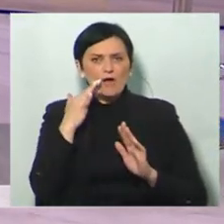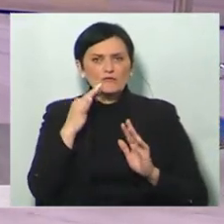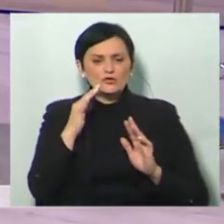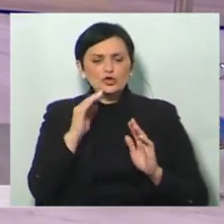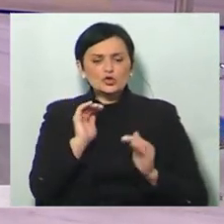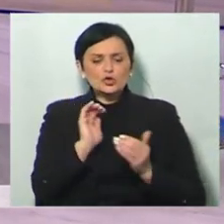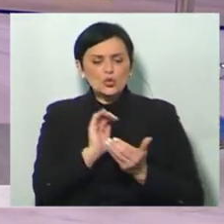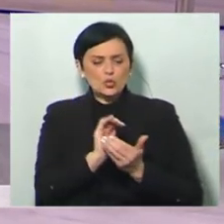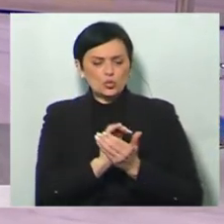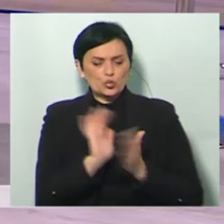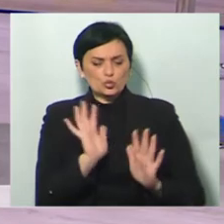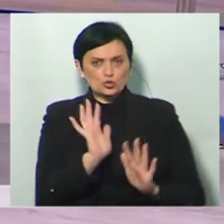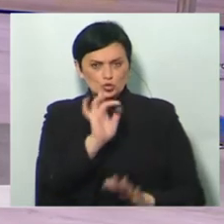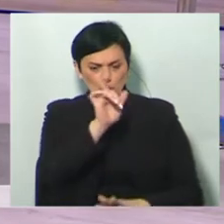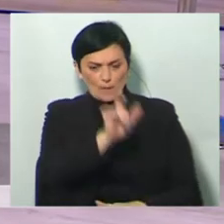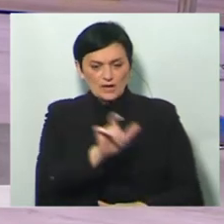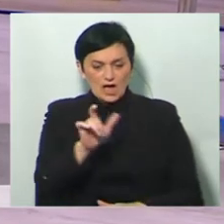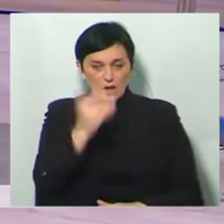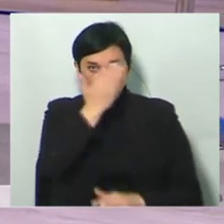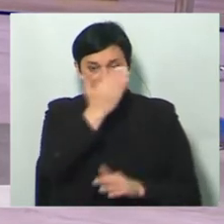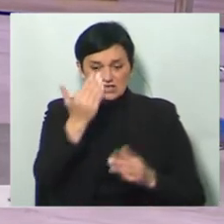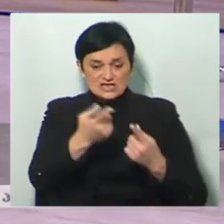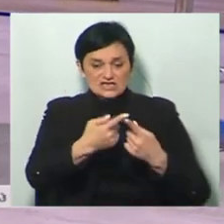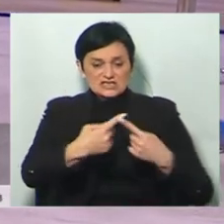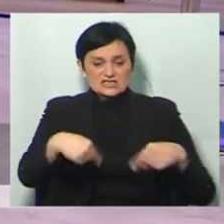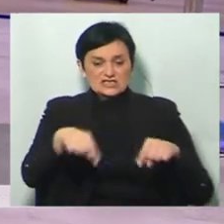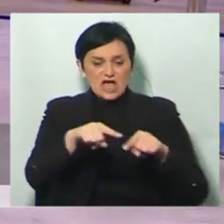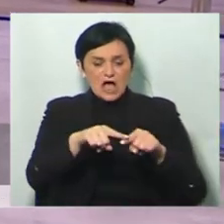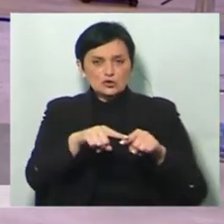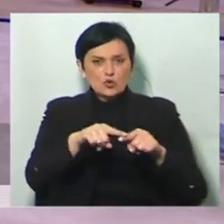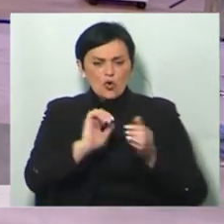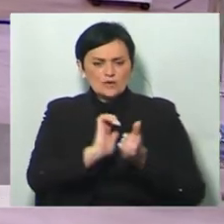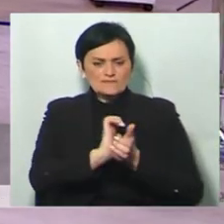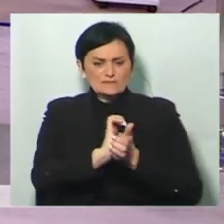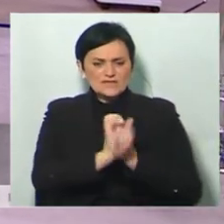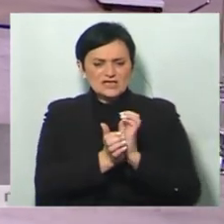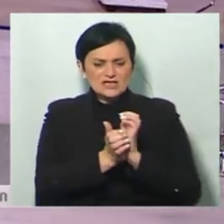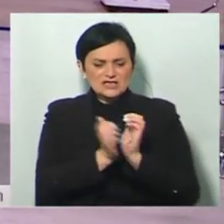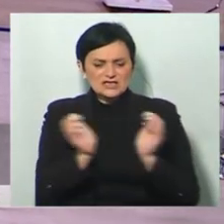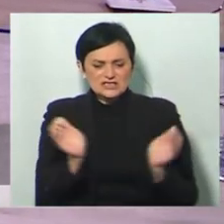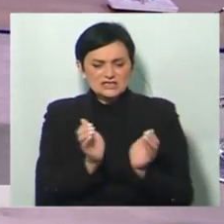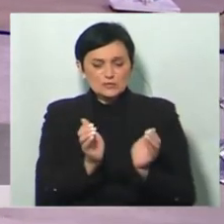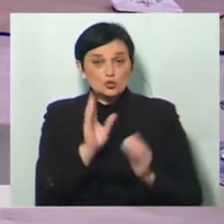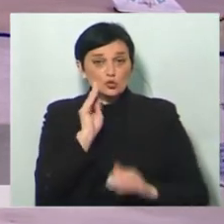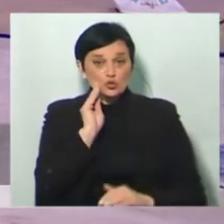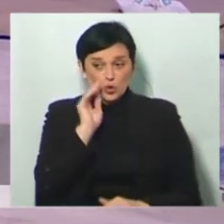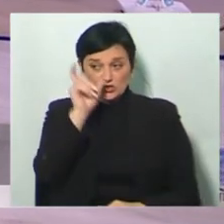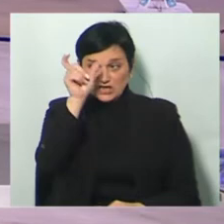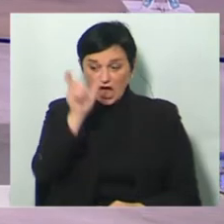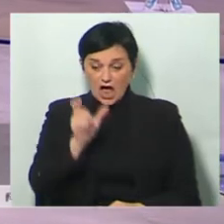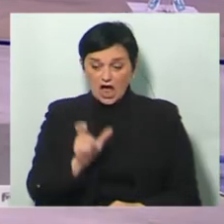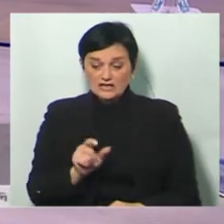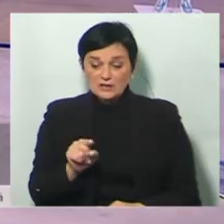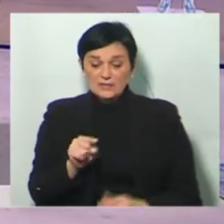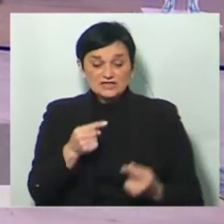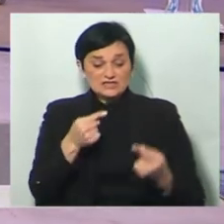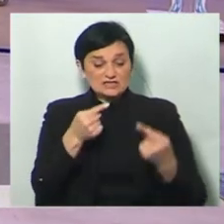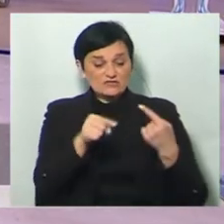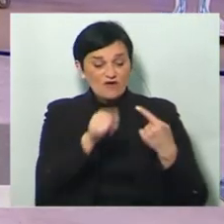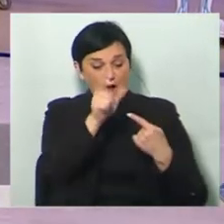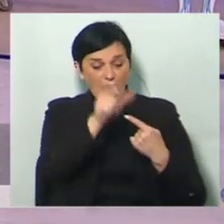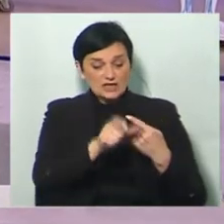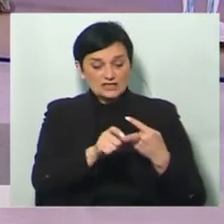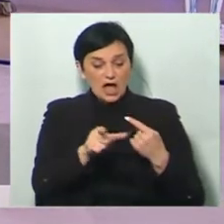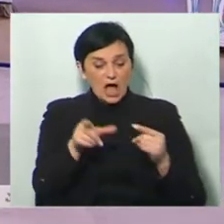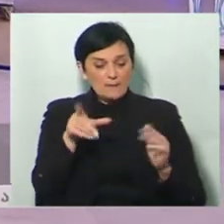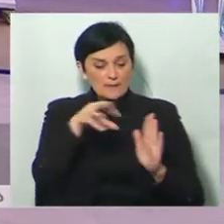უცნობი ადამიანი და საზოგადოების სიმკვრივე, ანუ როდესაც ადამიანი არის სხვა ადამიანთა გარემოცვაში,